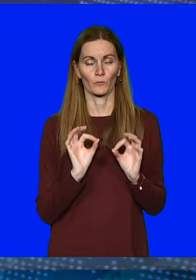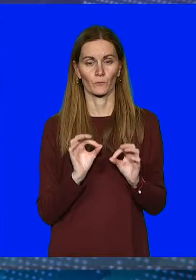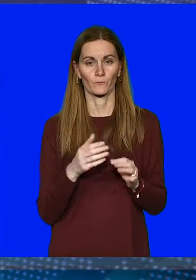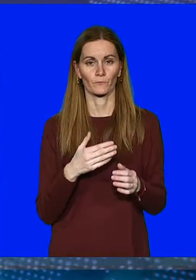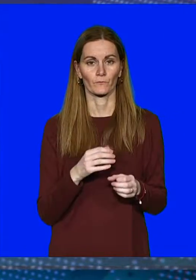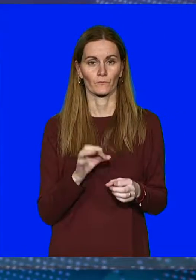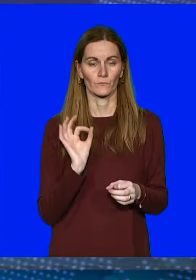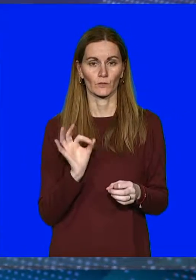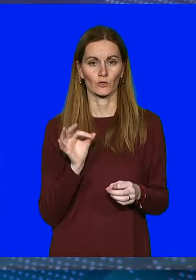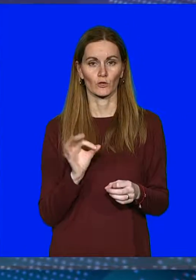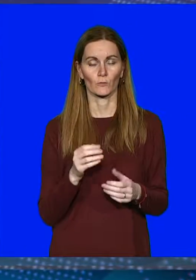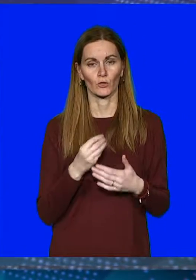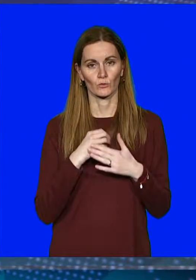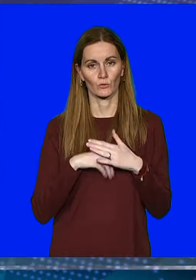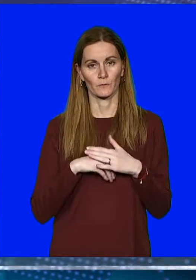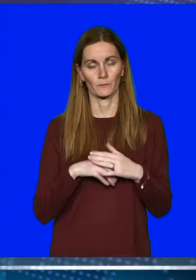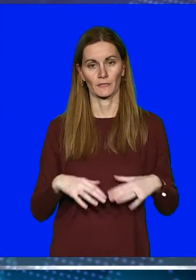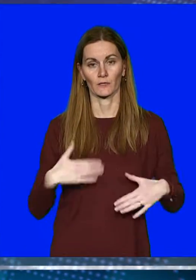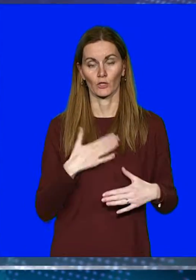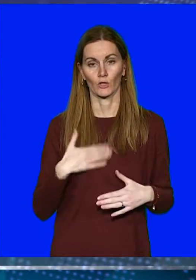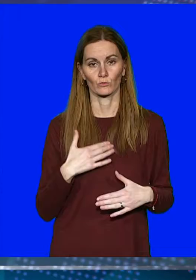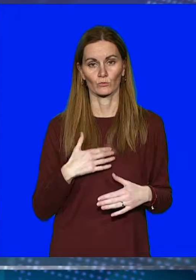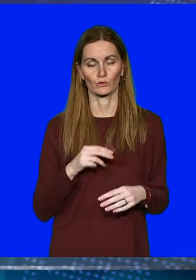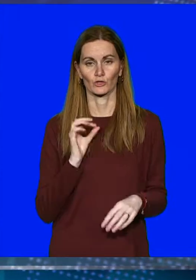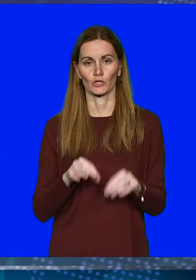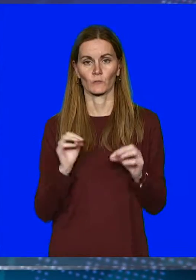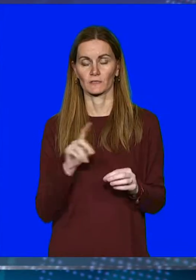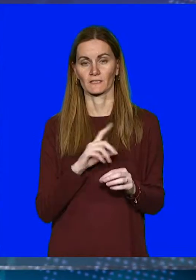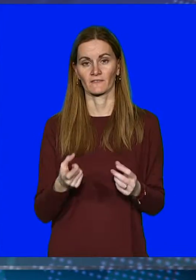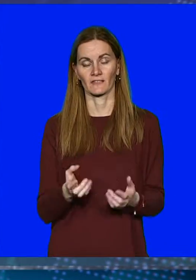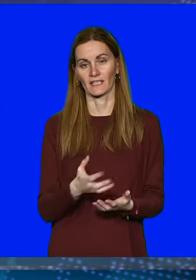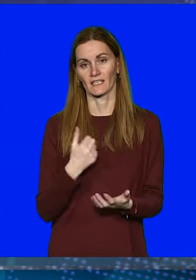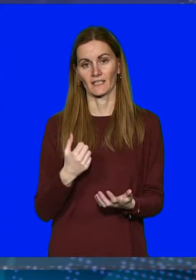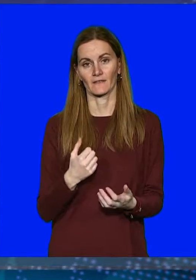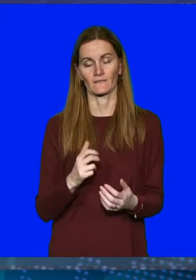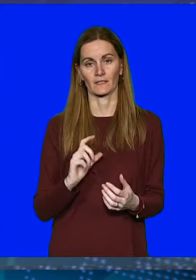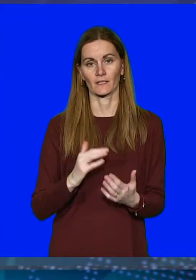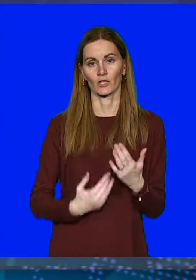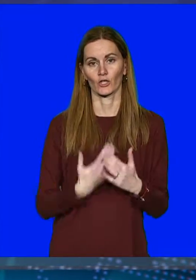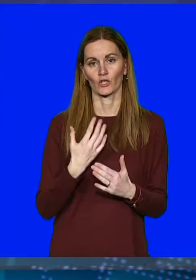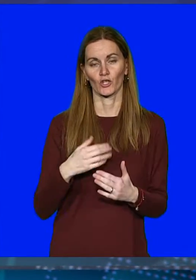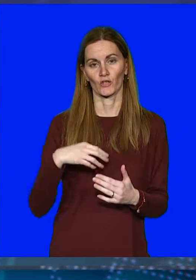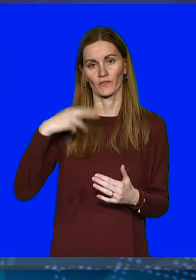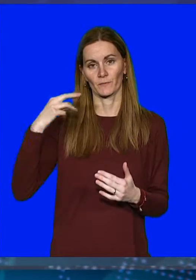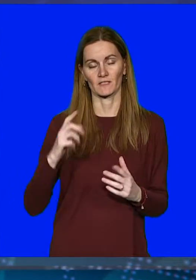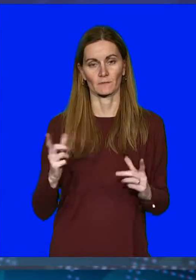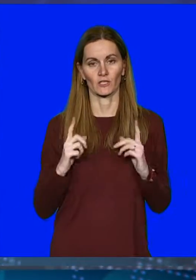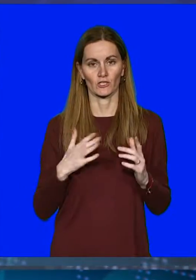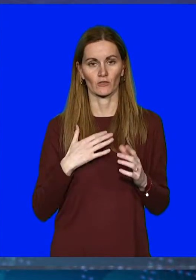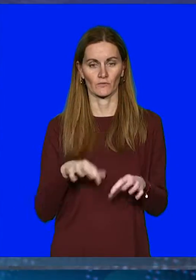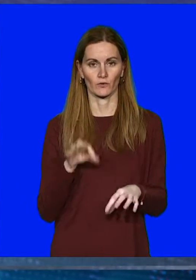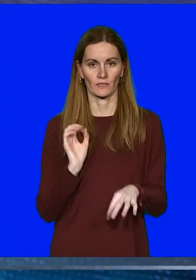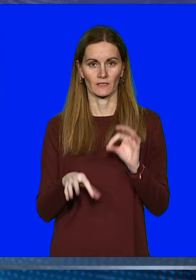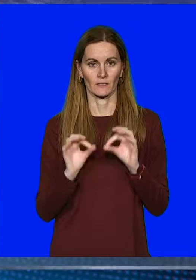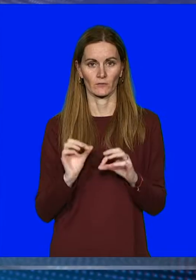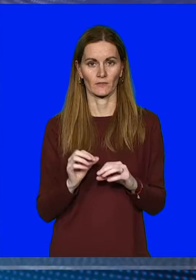dobročinstvo, nekakvu dobrotu daju, mir u duši. Motiva ne nedostaje, reći će Miho, a neke nove pjesme samo čekaju svoj